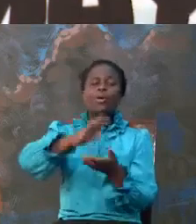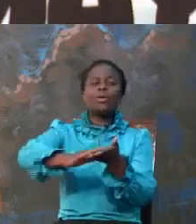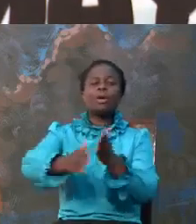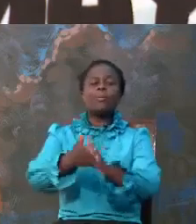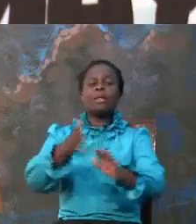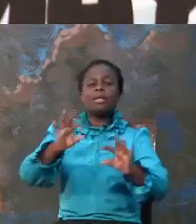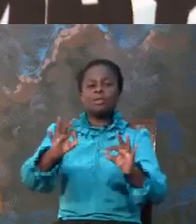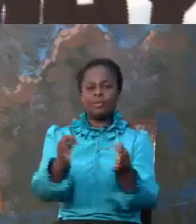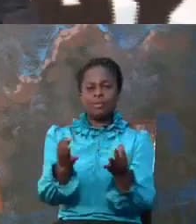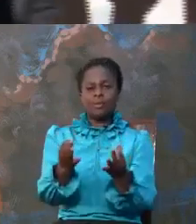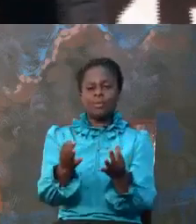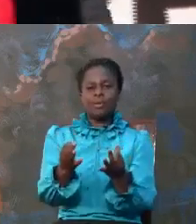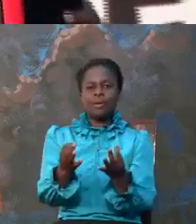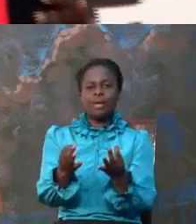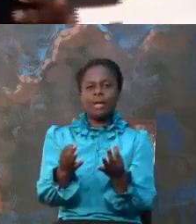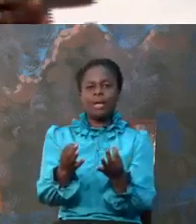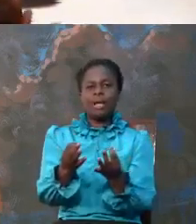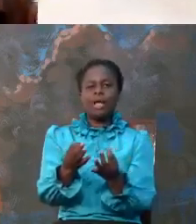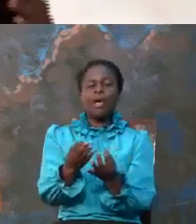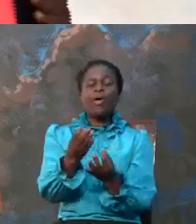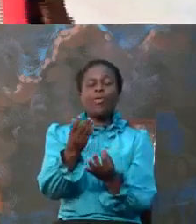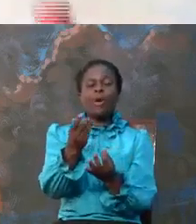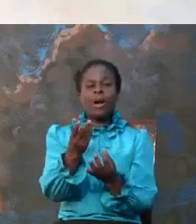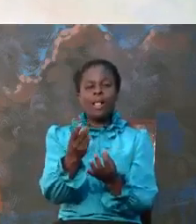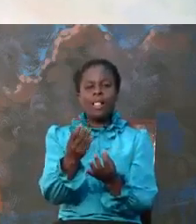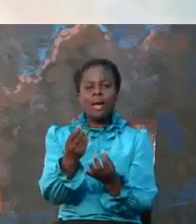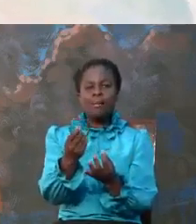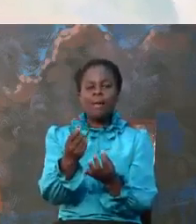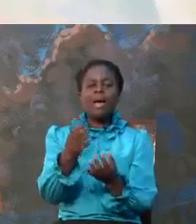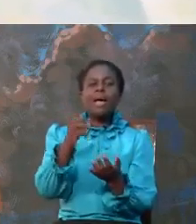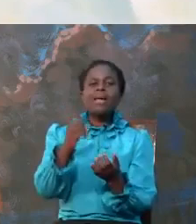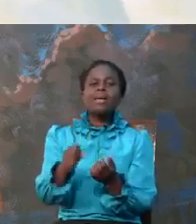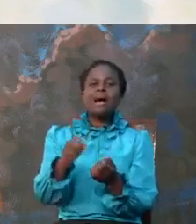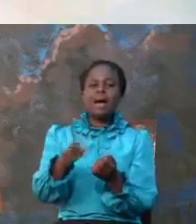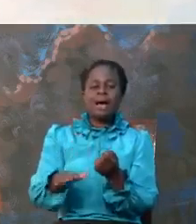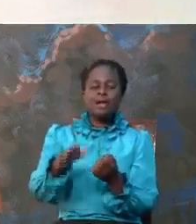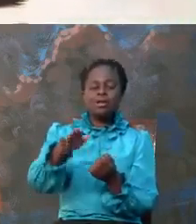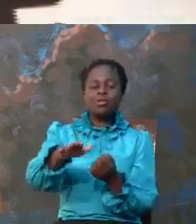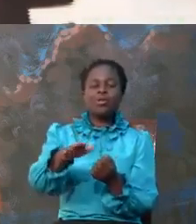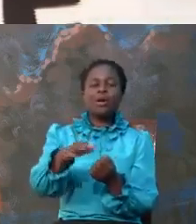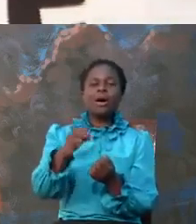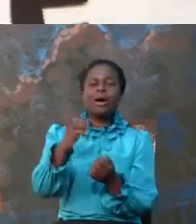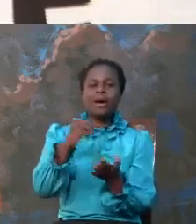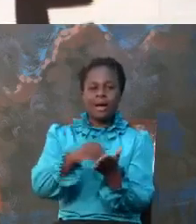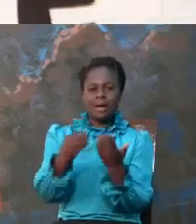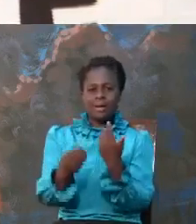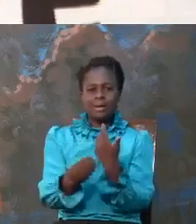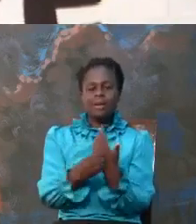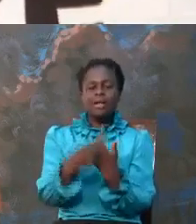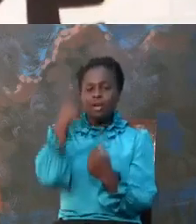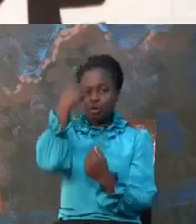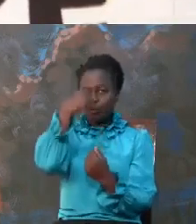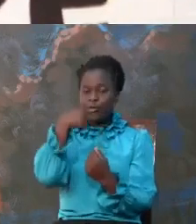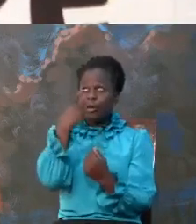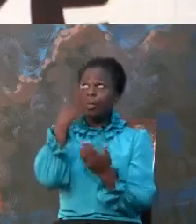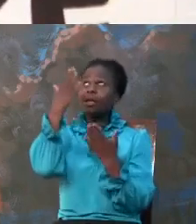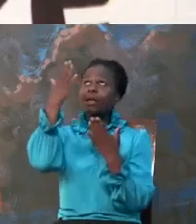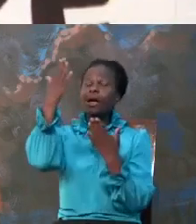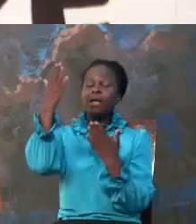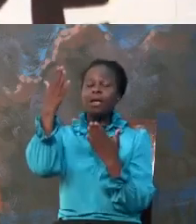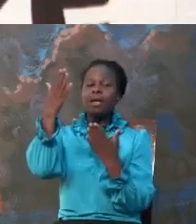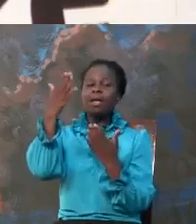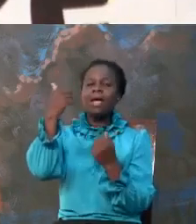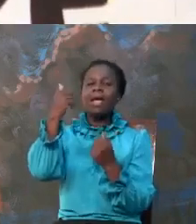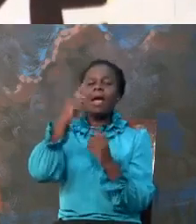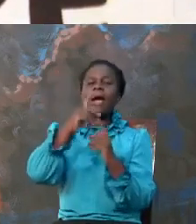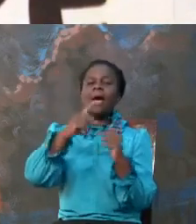unapatanishwaje, kwa gharama na mchakato upi, ili ufanane na yeye kana kwamba